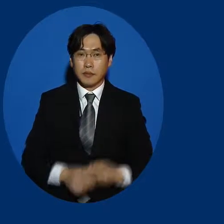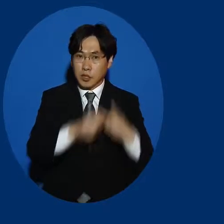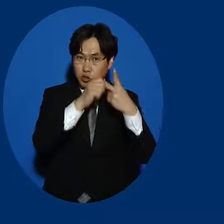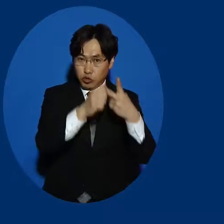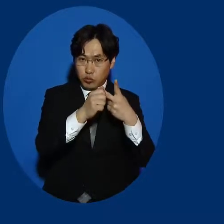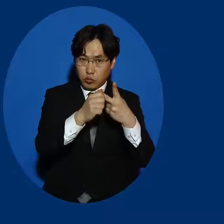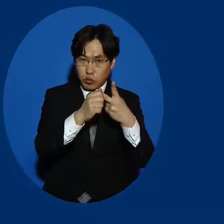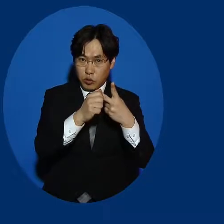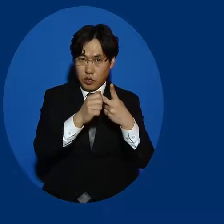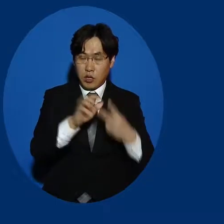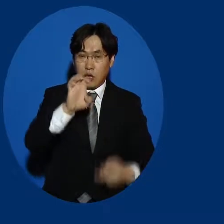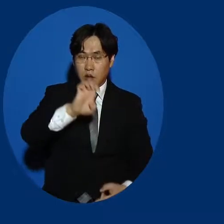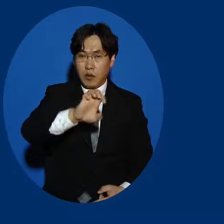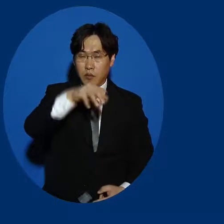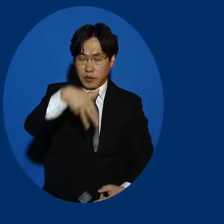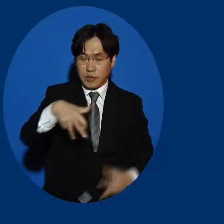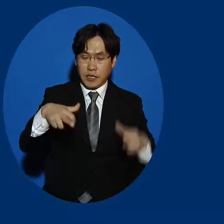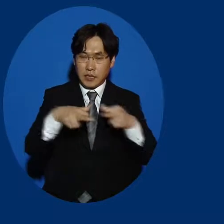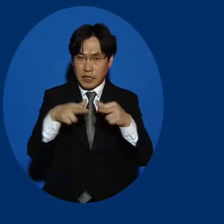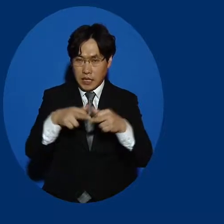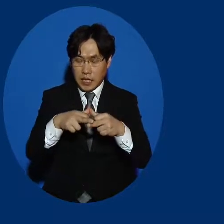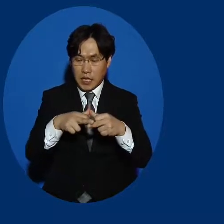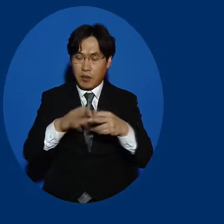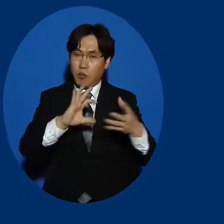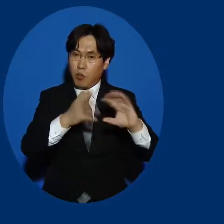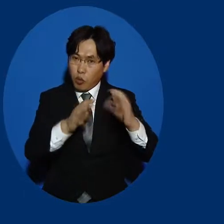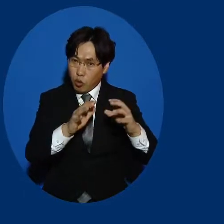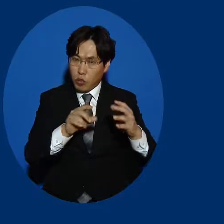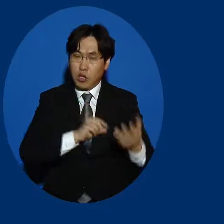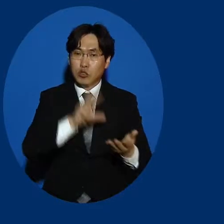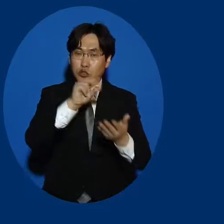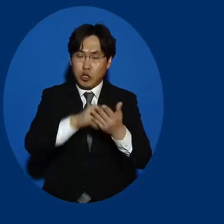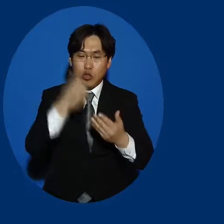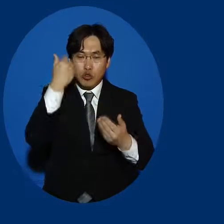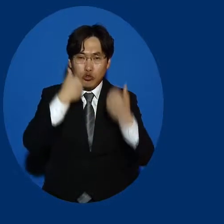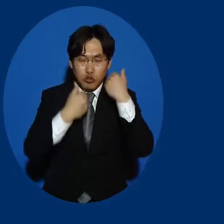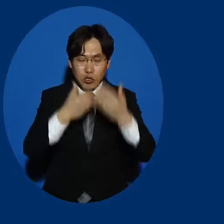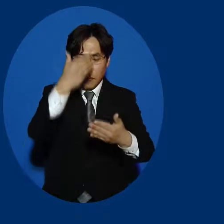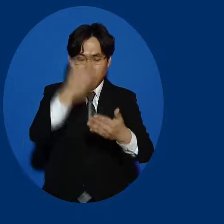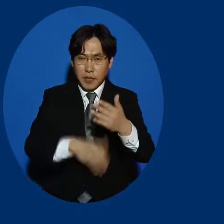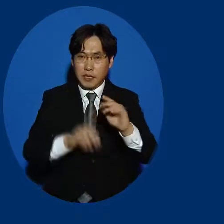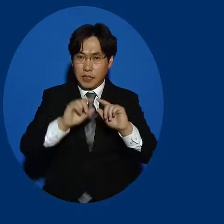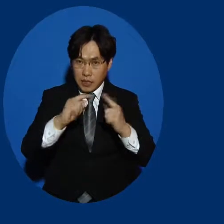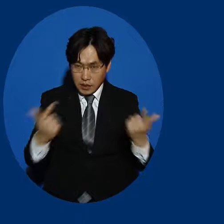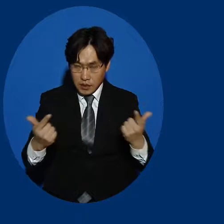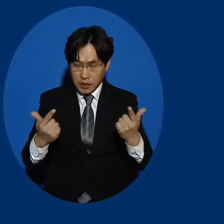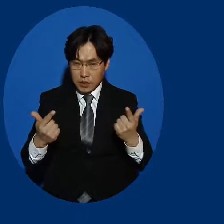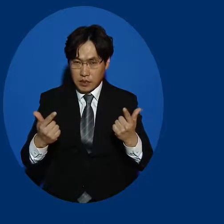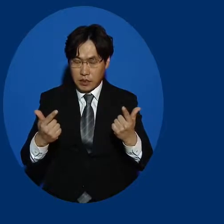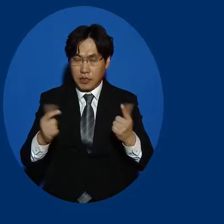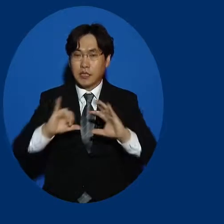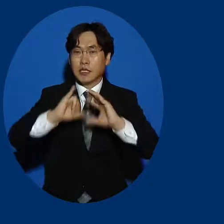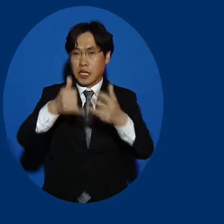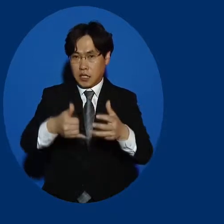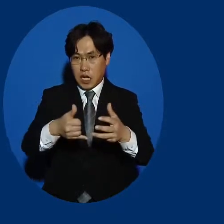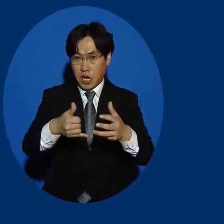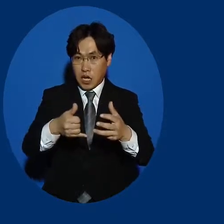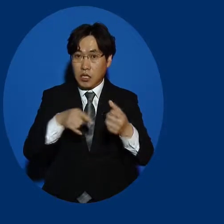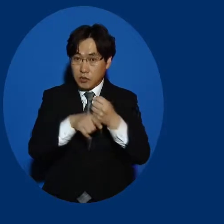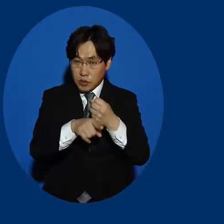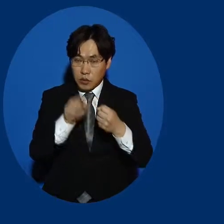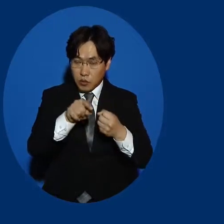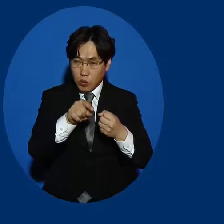이번 평창 장애 포럼의 테마가 누구도 배제되지 않는 세상. 여러분들